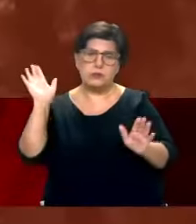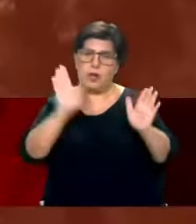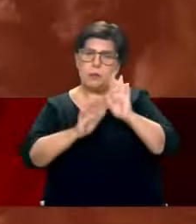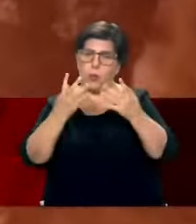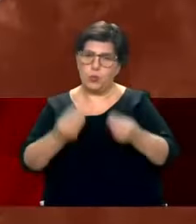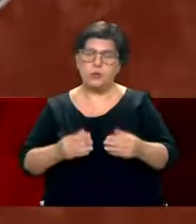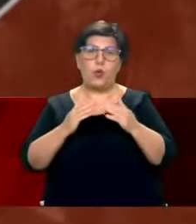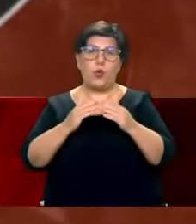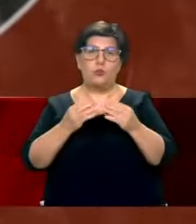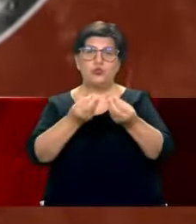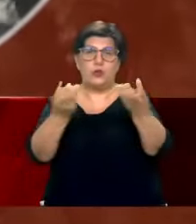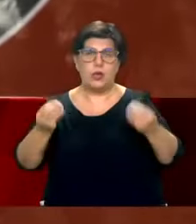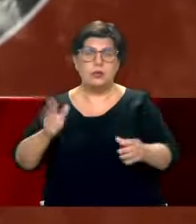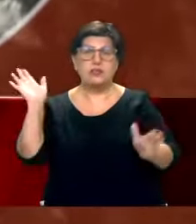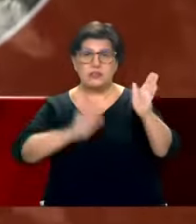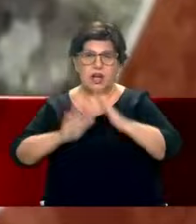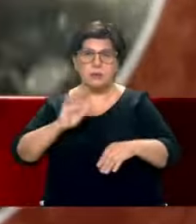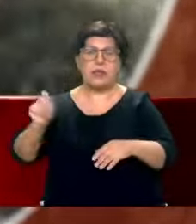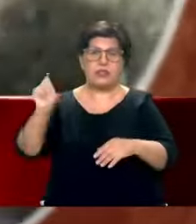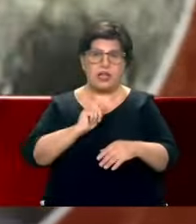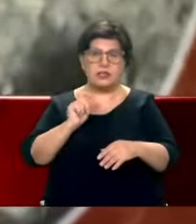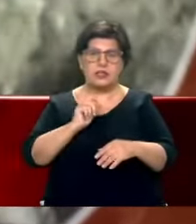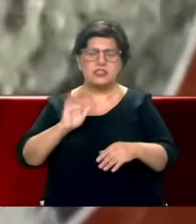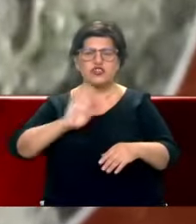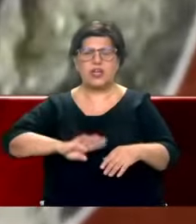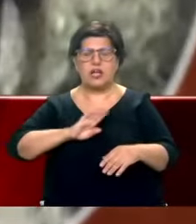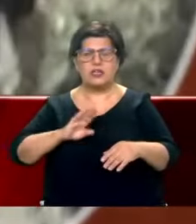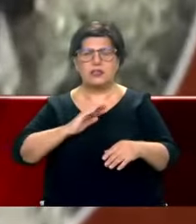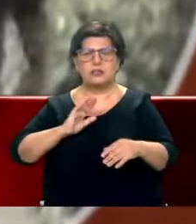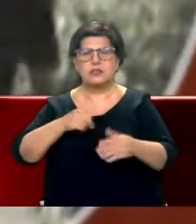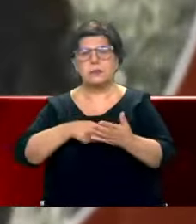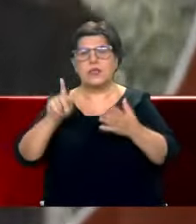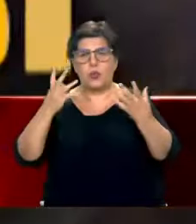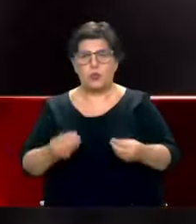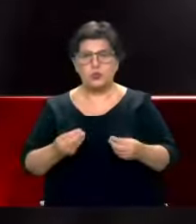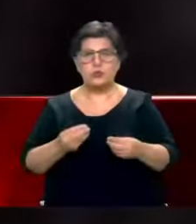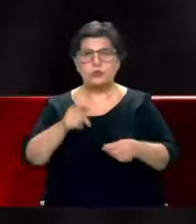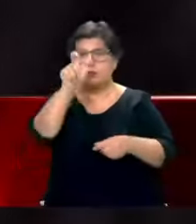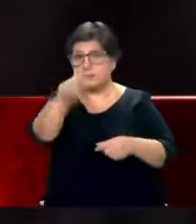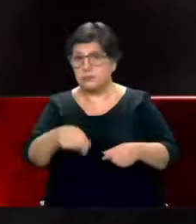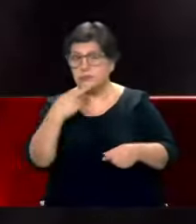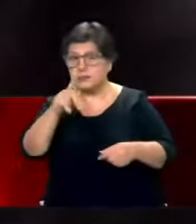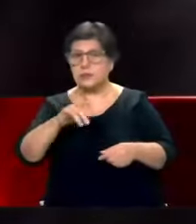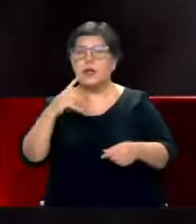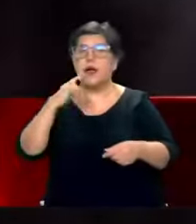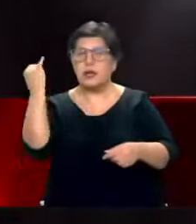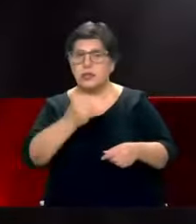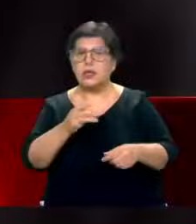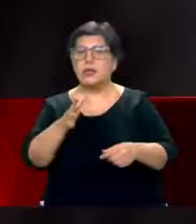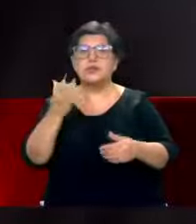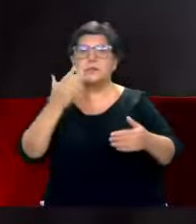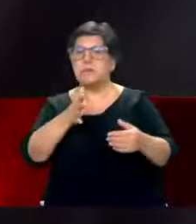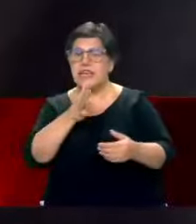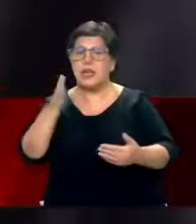oldu. Komşular darp ve tehdit şikayetini geri çekti. Cumhuriyet Savcısı Dilan Polat hakkındaki hakaret ve kasten